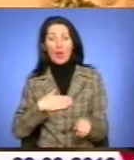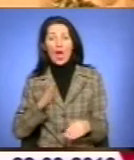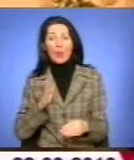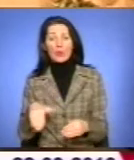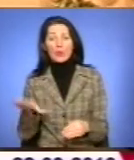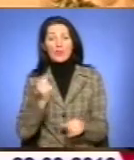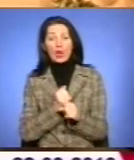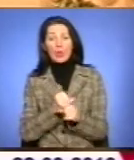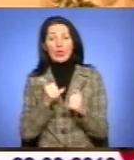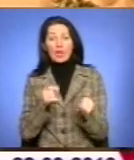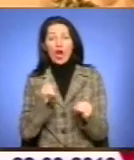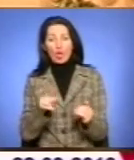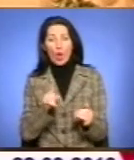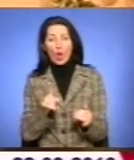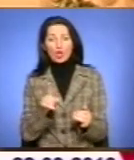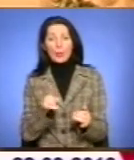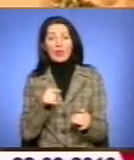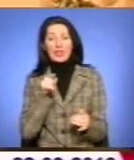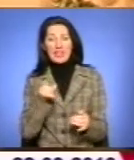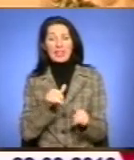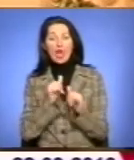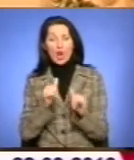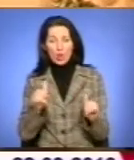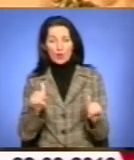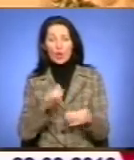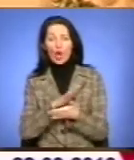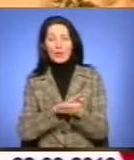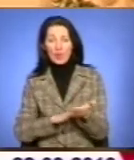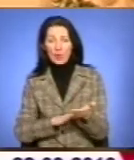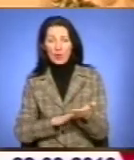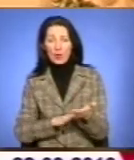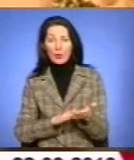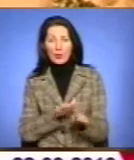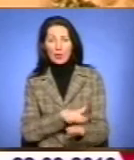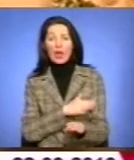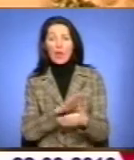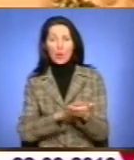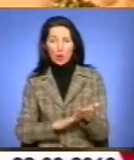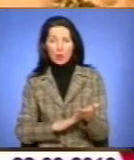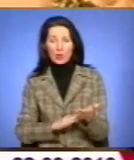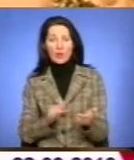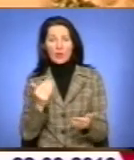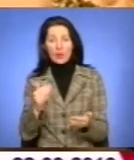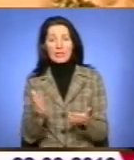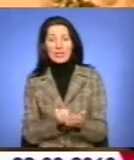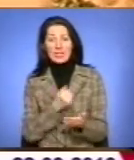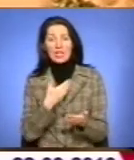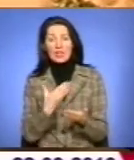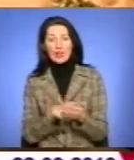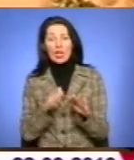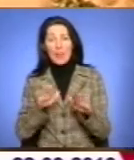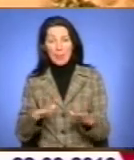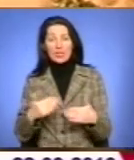все робити для того, щоб їхній розвиток і надалі продовжувався, і вони знайшли своє місце в